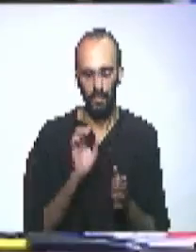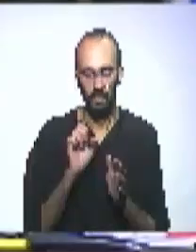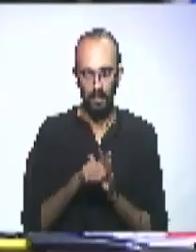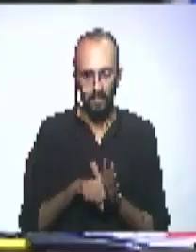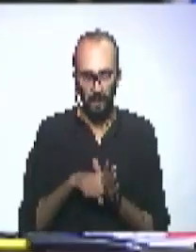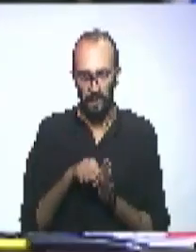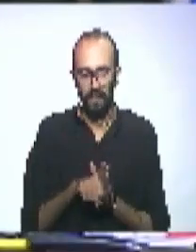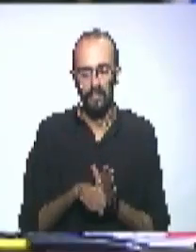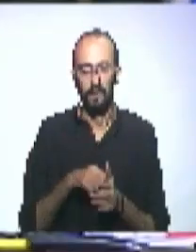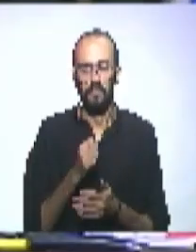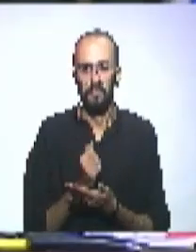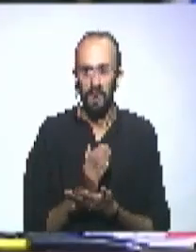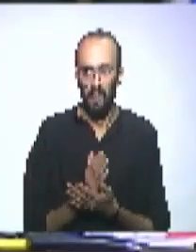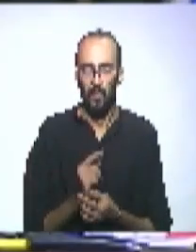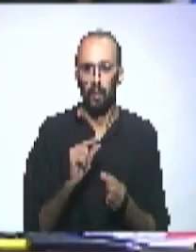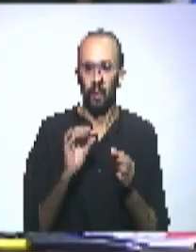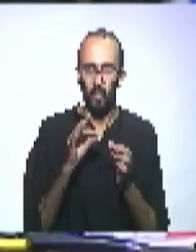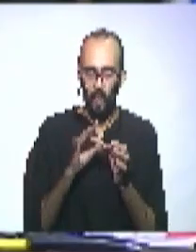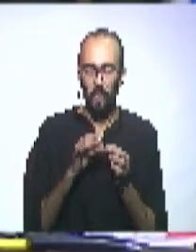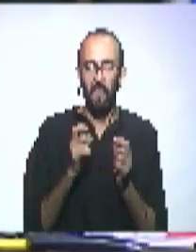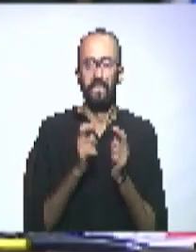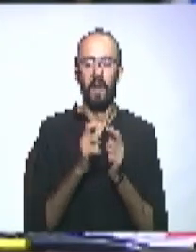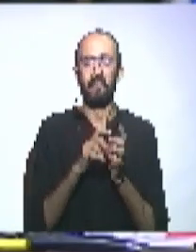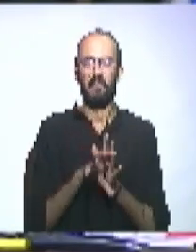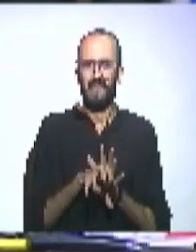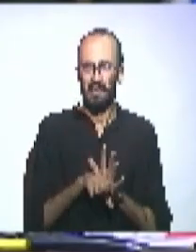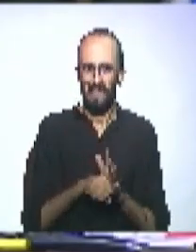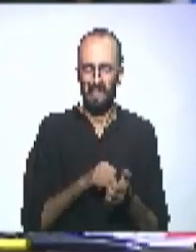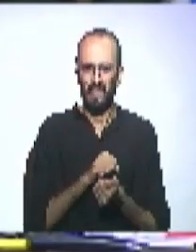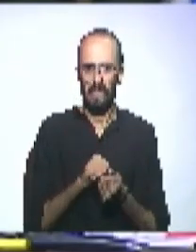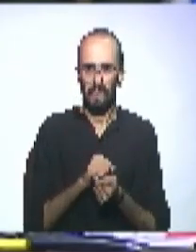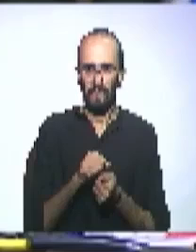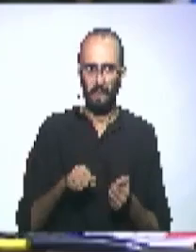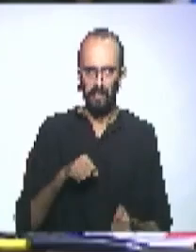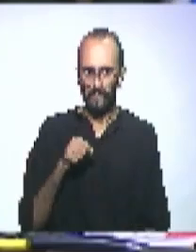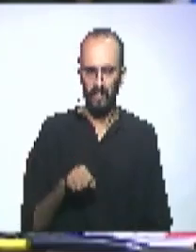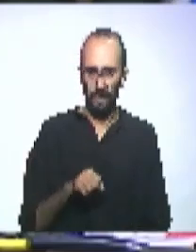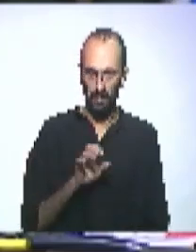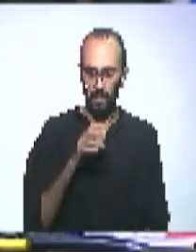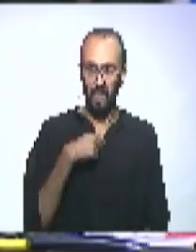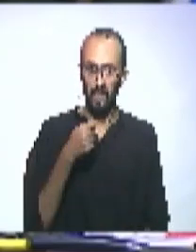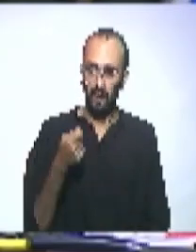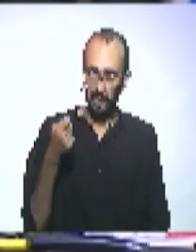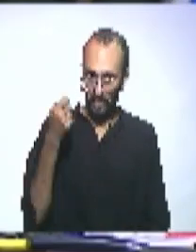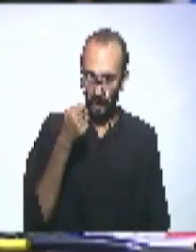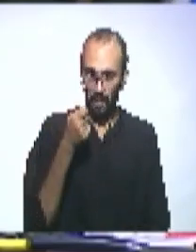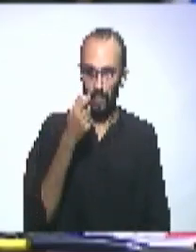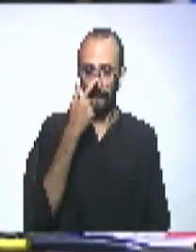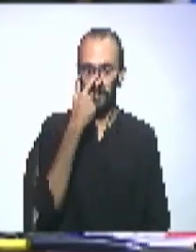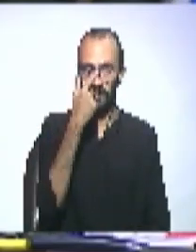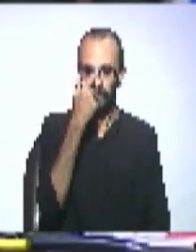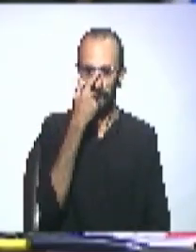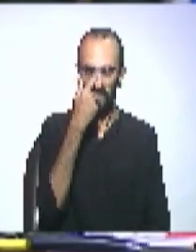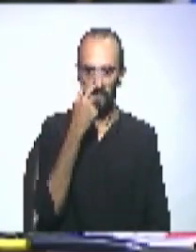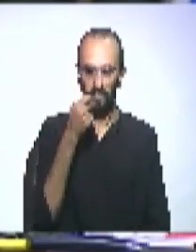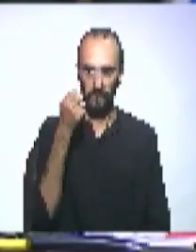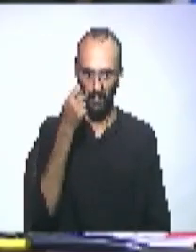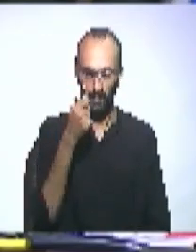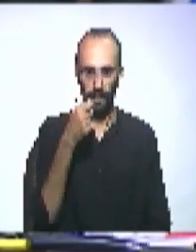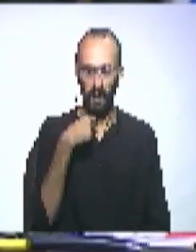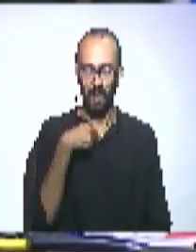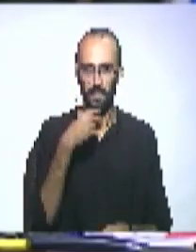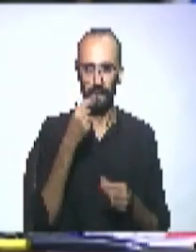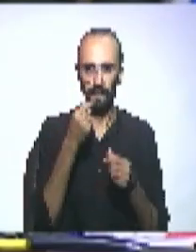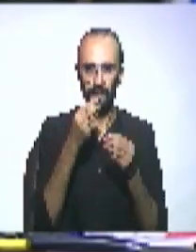طحنا البصل والثوم، فراخ والبصل والثوم بس. لو عايزه تعلي القيمه الغذائيه شويه، عايزه يعني تخلي اللون